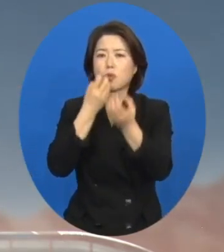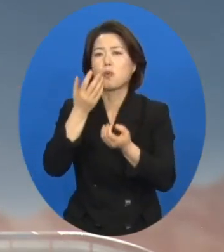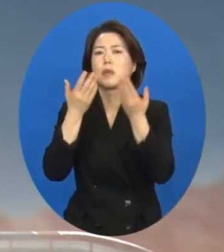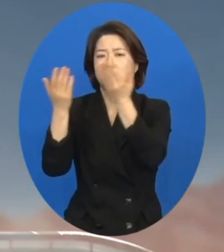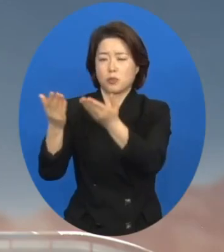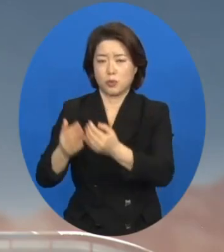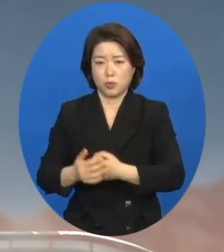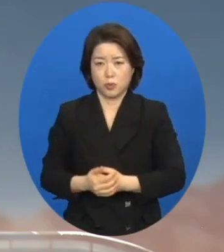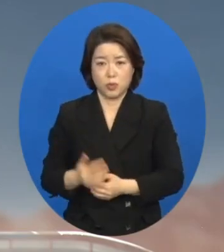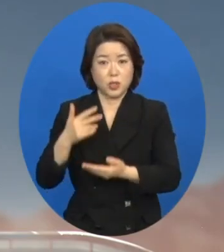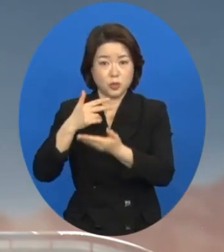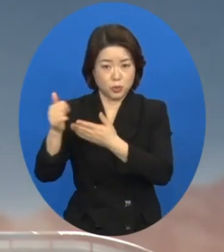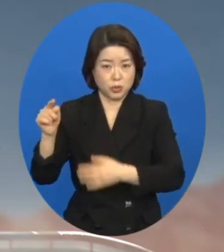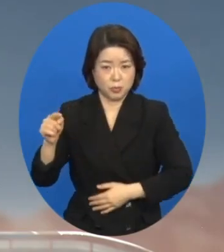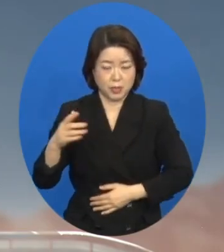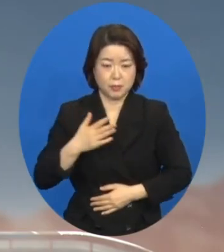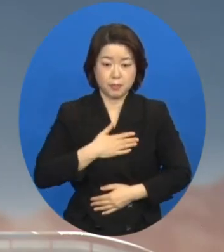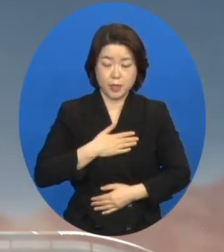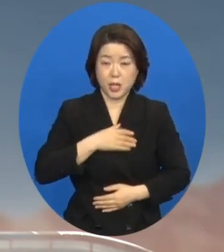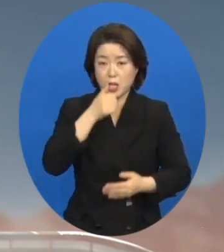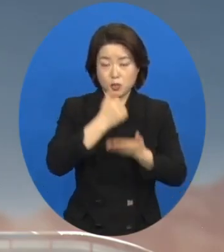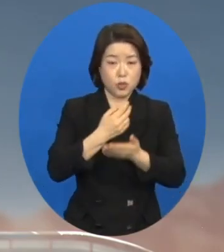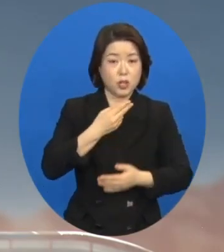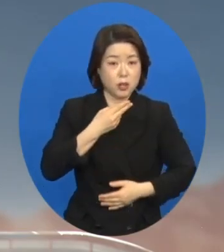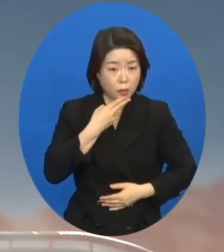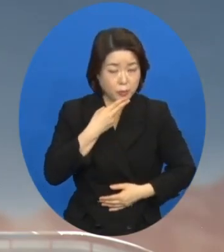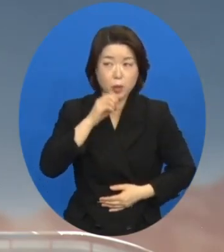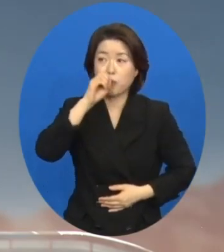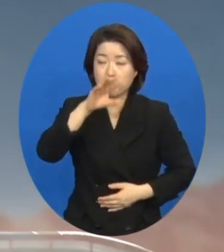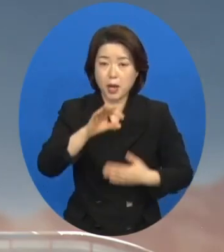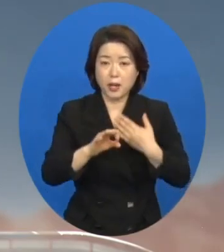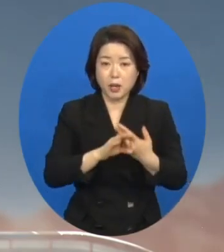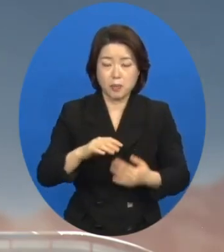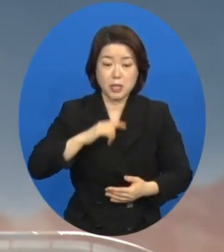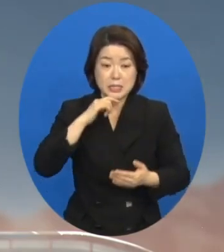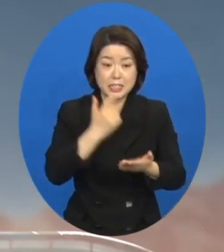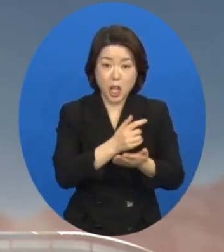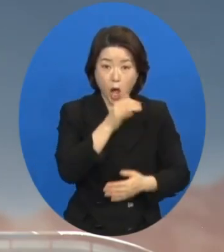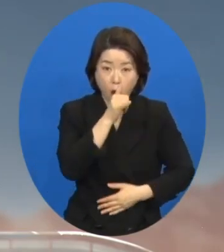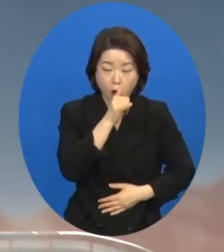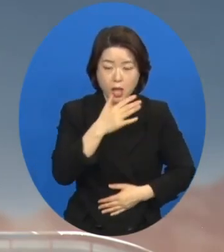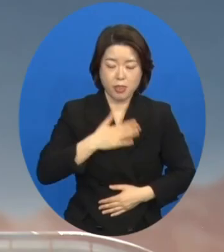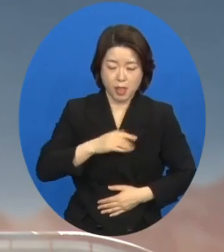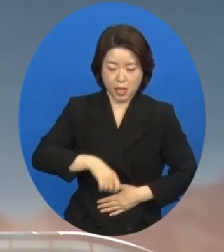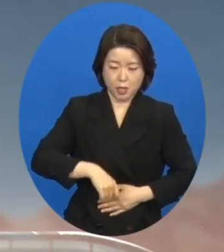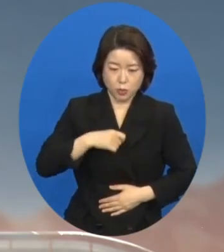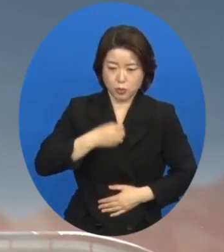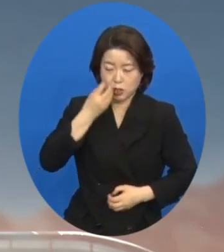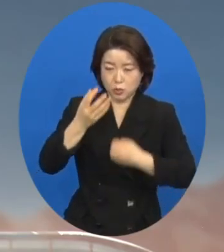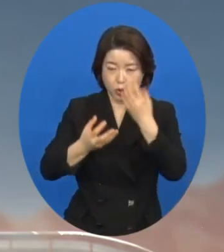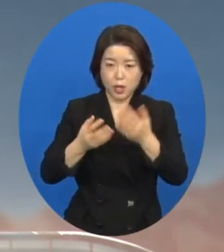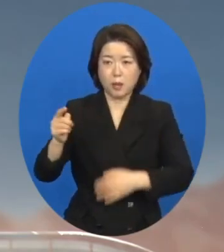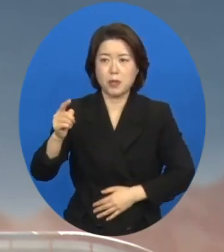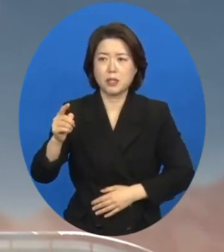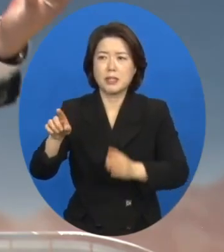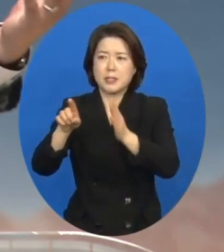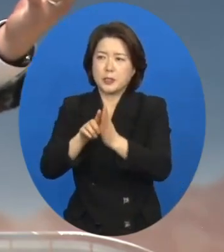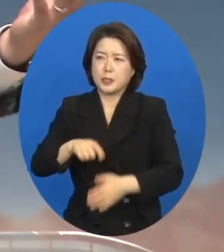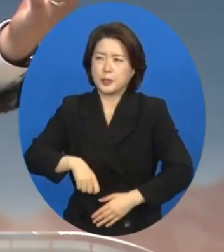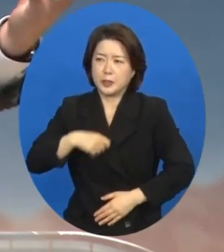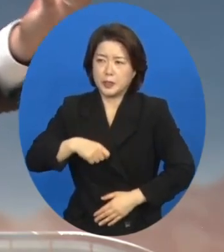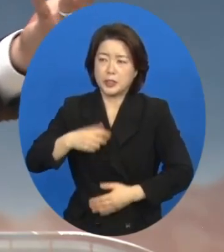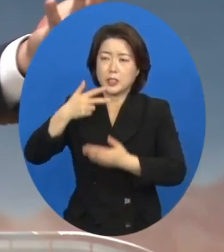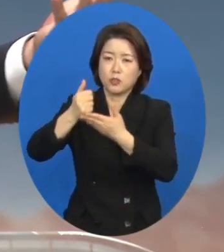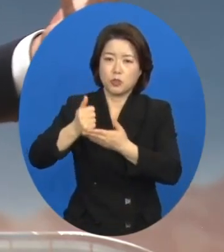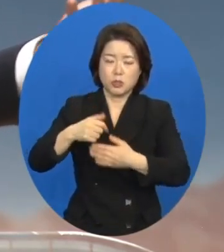주님께서 그러시죠. 우리가 죄가 없다고 하면 우리를 속이는 것이지만 우리의 죄를 자백하면 주님은 미쁘셔서 우리의 죄를 없이